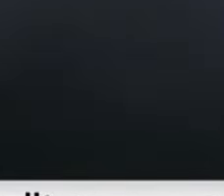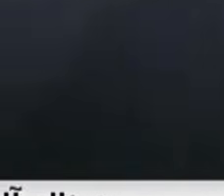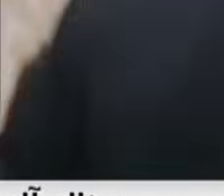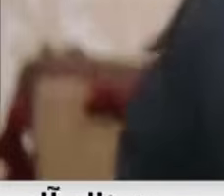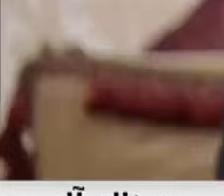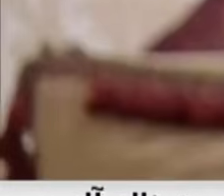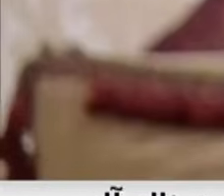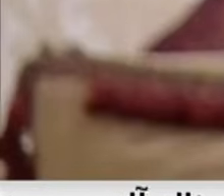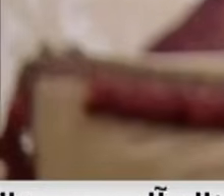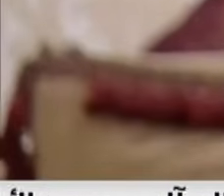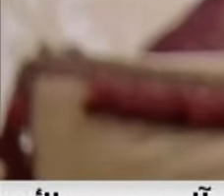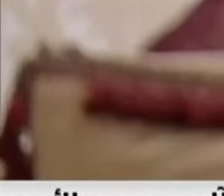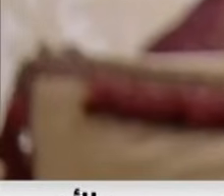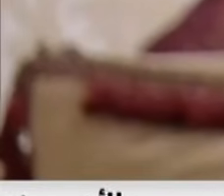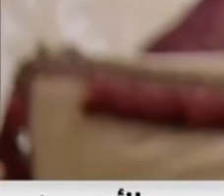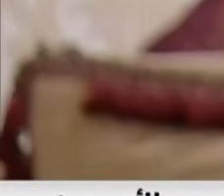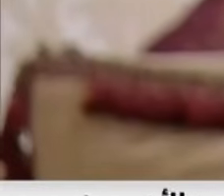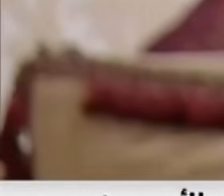الصباح